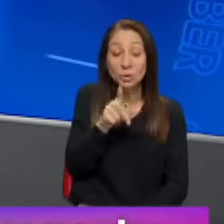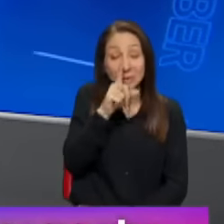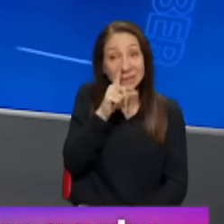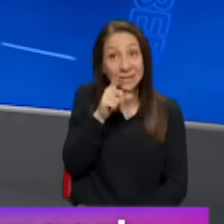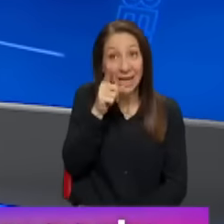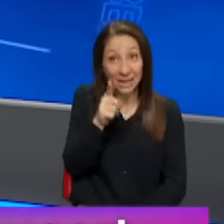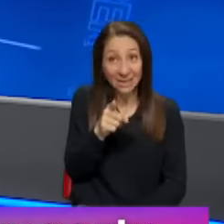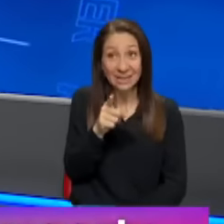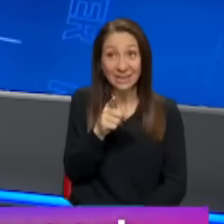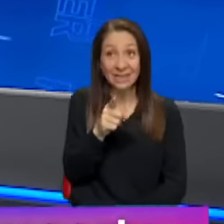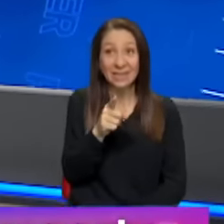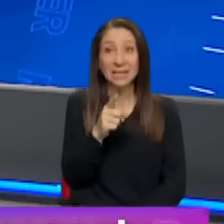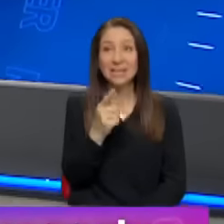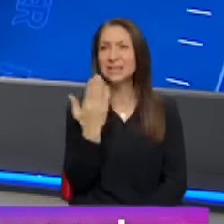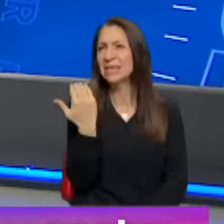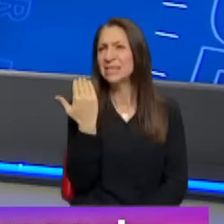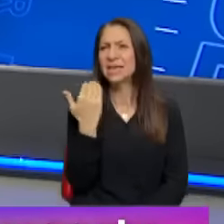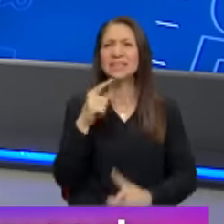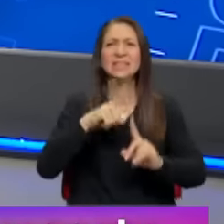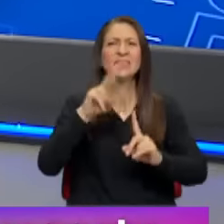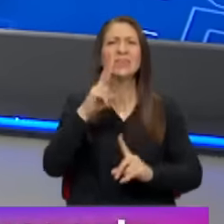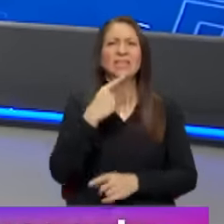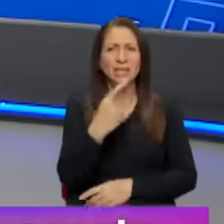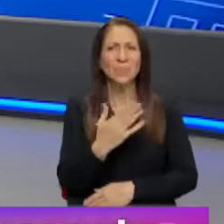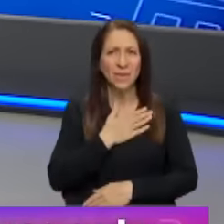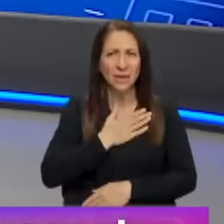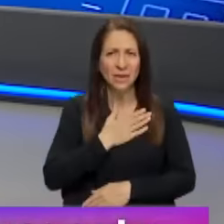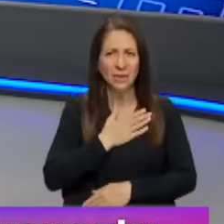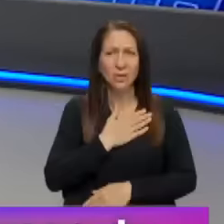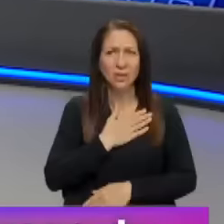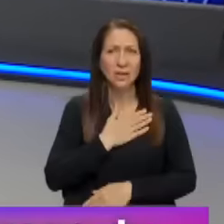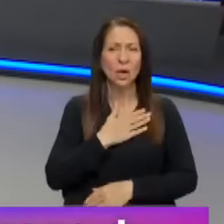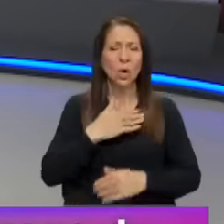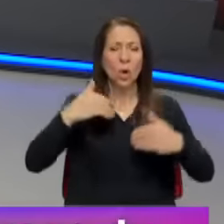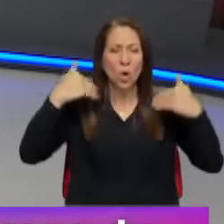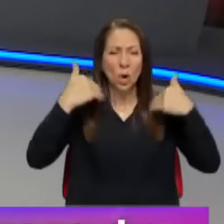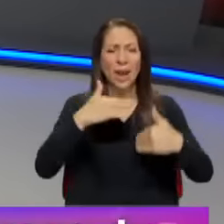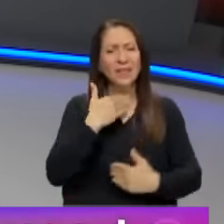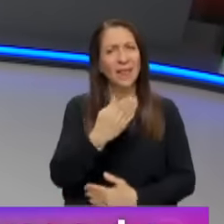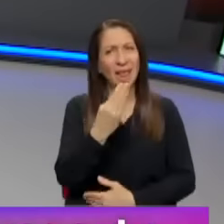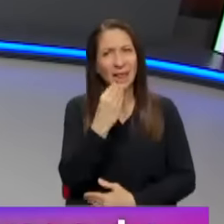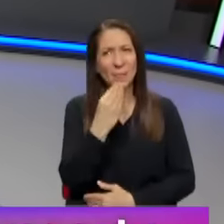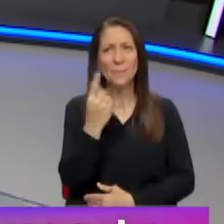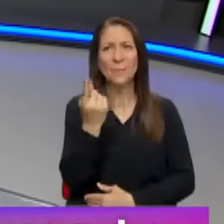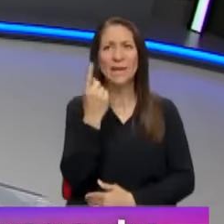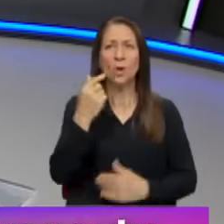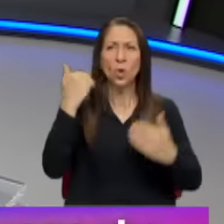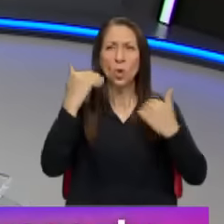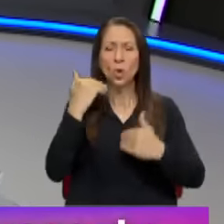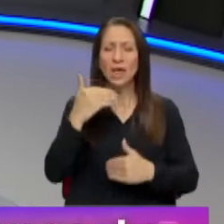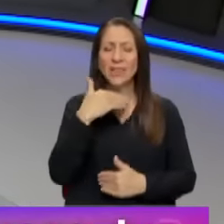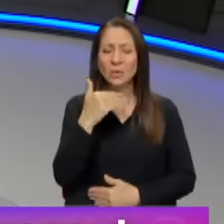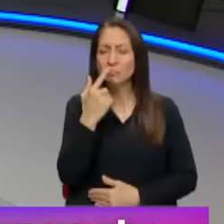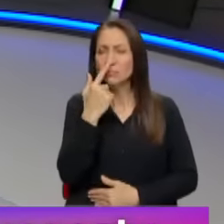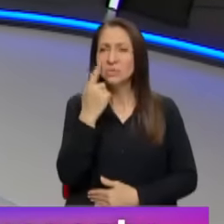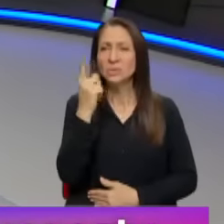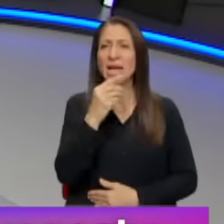Nisan'ına geldiğimizde geçen televizyonda dedim ki koyun etini yiyelim, birileri koyun etinin kokusundan